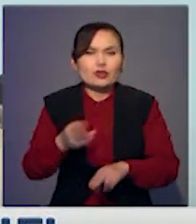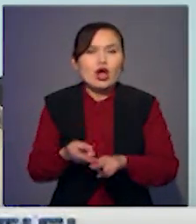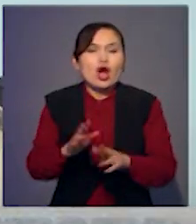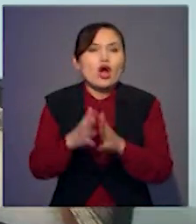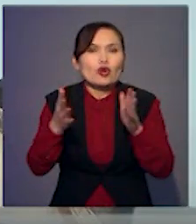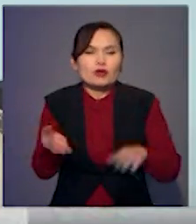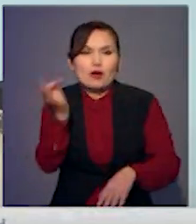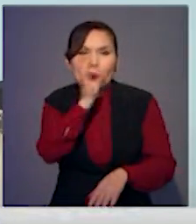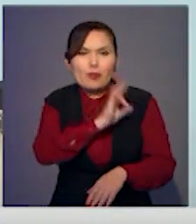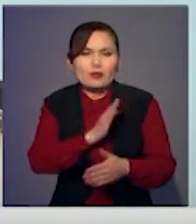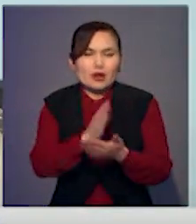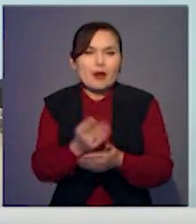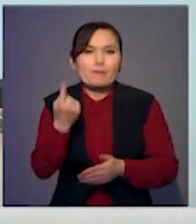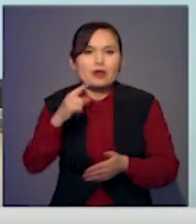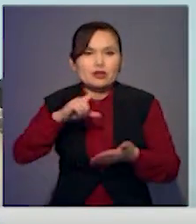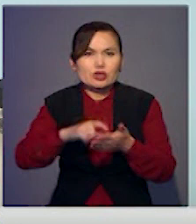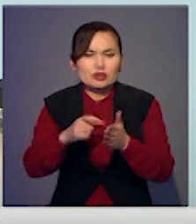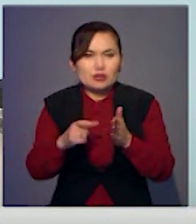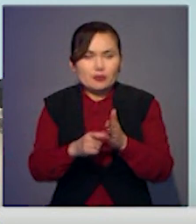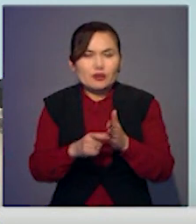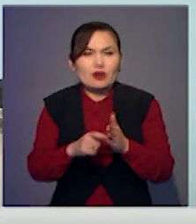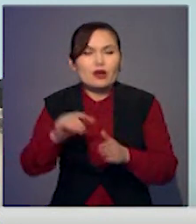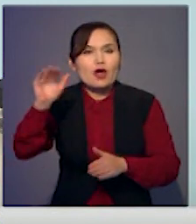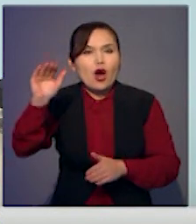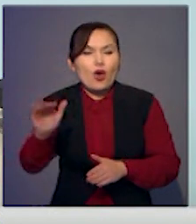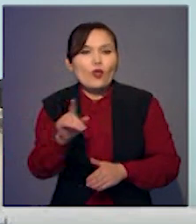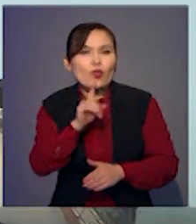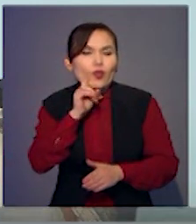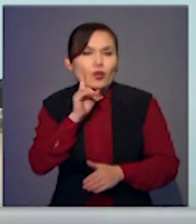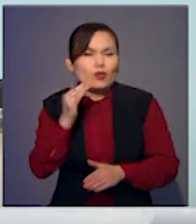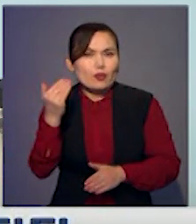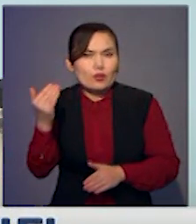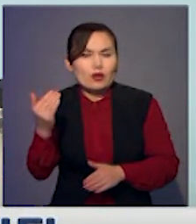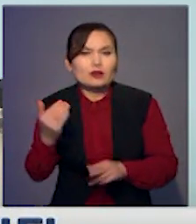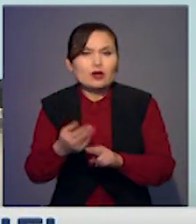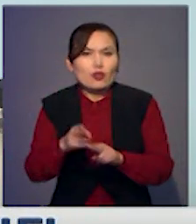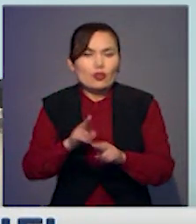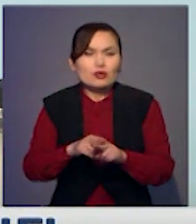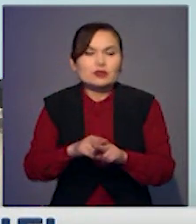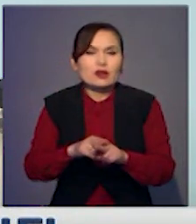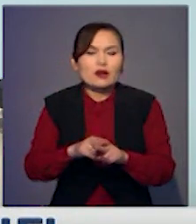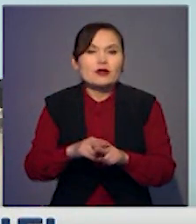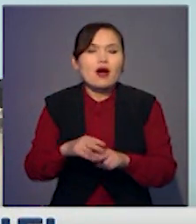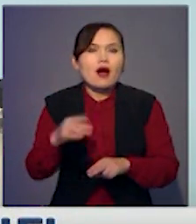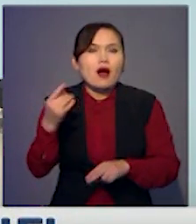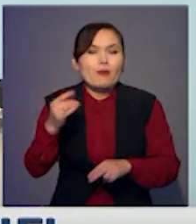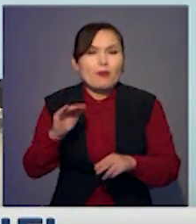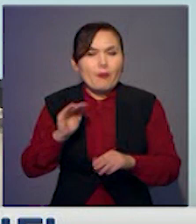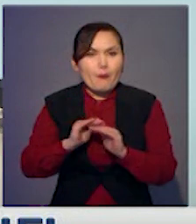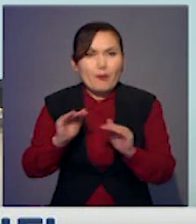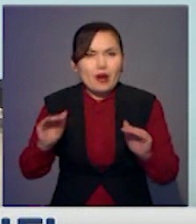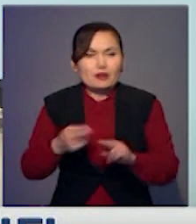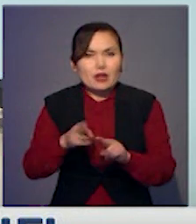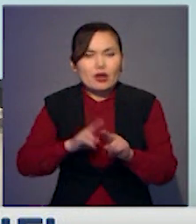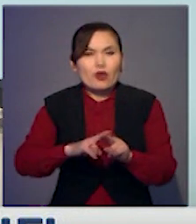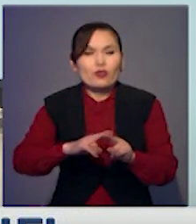пайдасы дейді. Бірінші сыныптың оқушысы сабақтан шыққаннан кейін арнайы ата-анасы келіп ұзақта тұратын болған, алып кете алмады. Такси бар, өзінің келіп